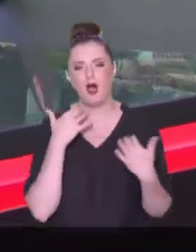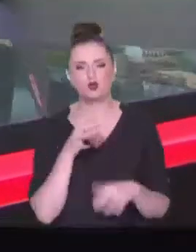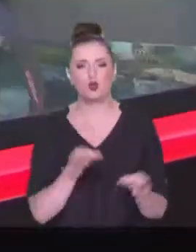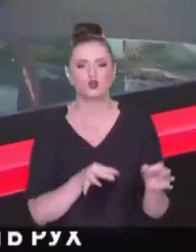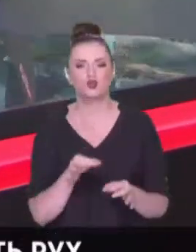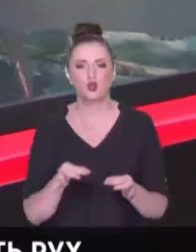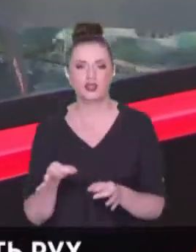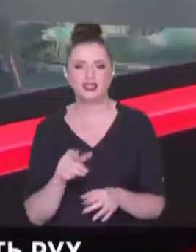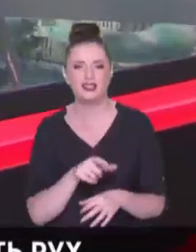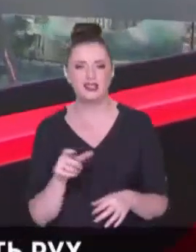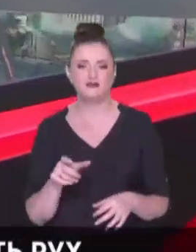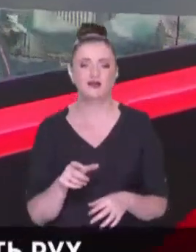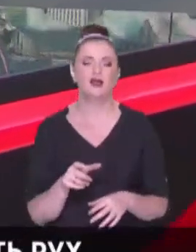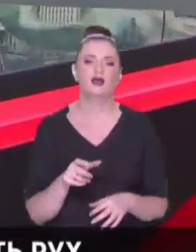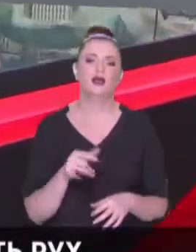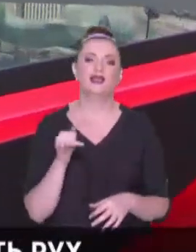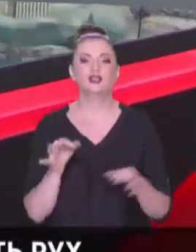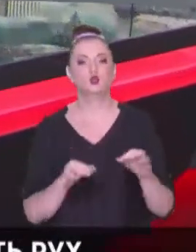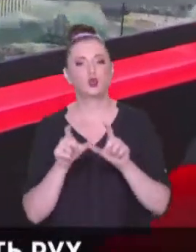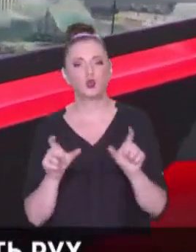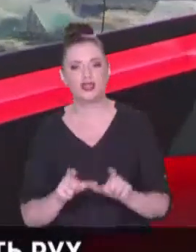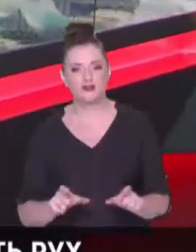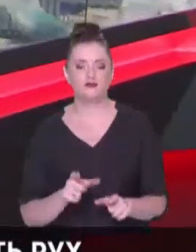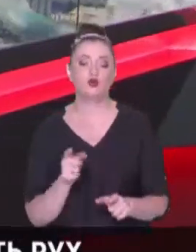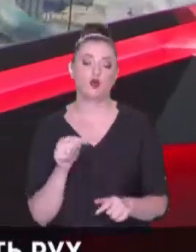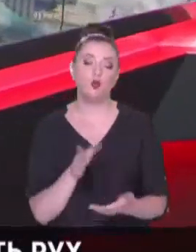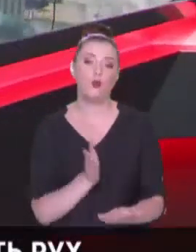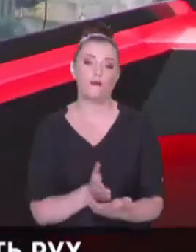і в Україні, і суддів, і тому маємо зараз те, що маємо.